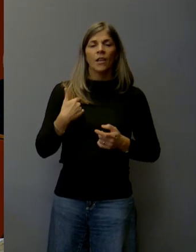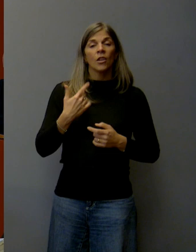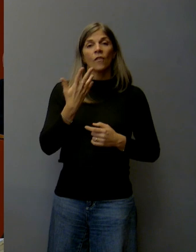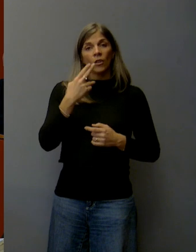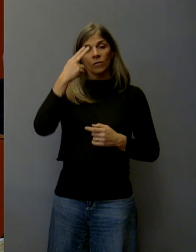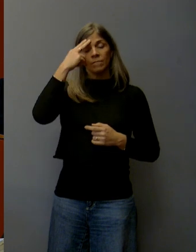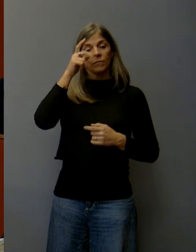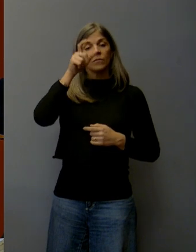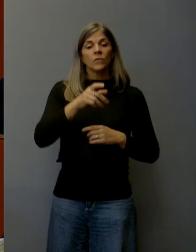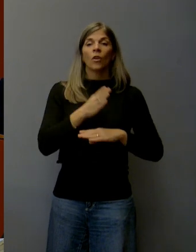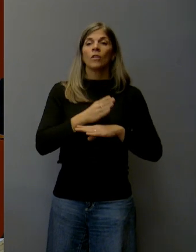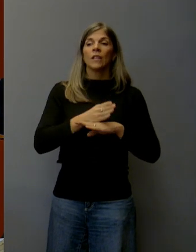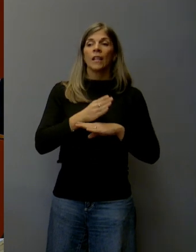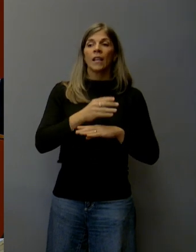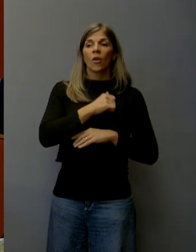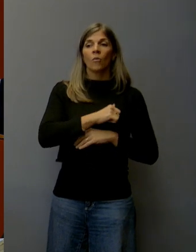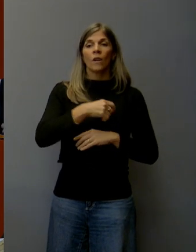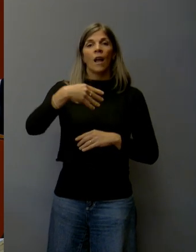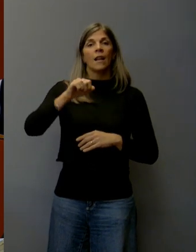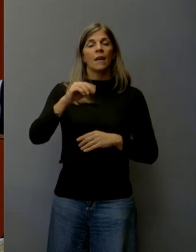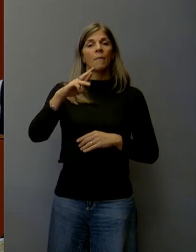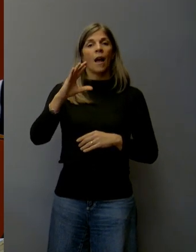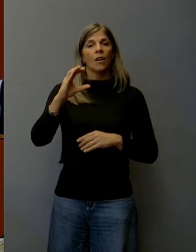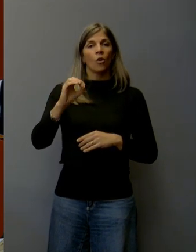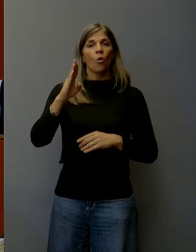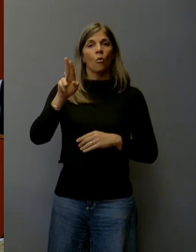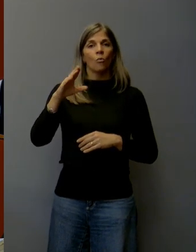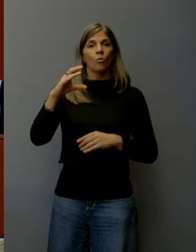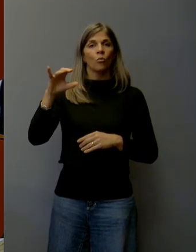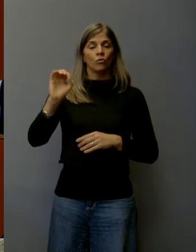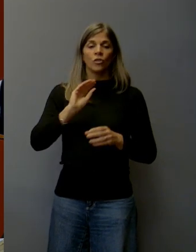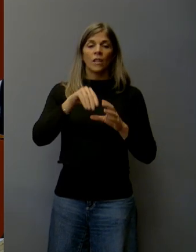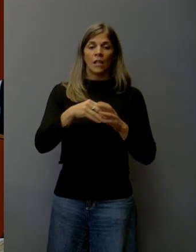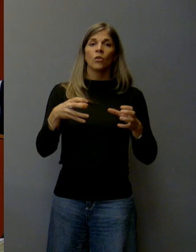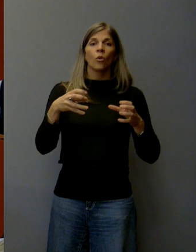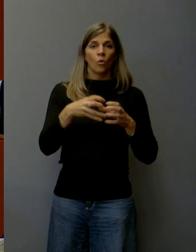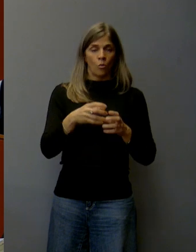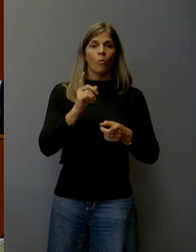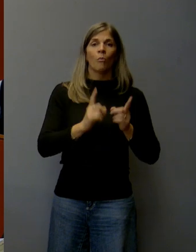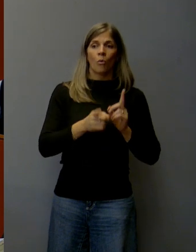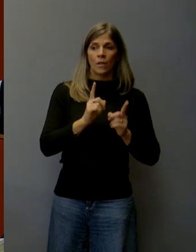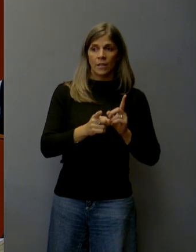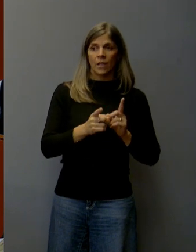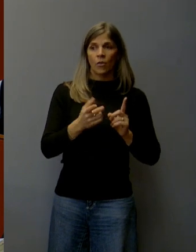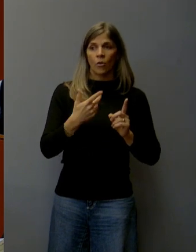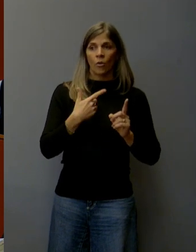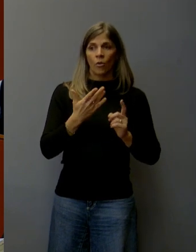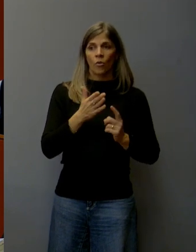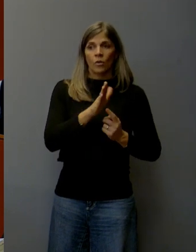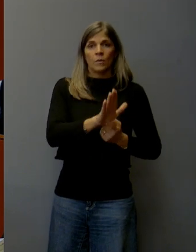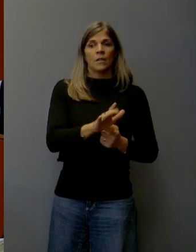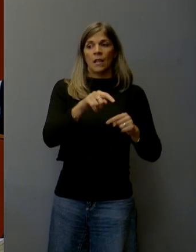consigliere comunale Marco Bucci è membro di un gruppo politico è rappresentato in questo con sé